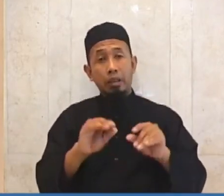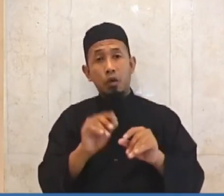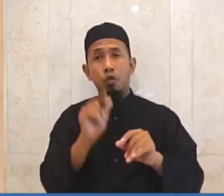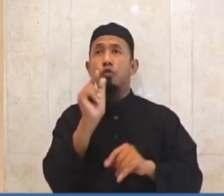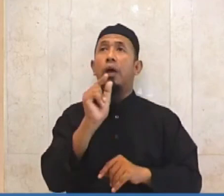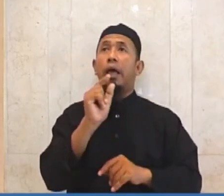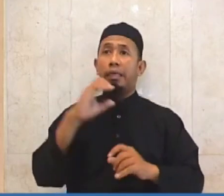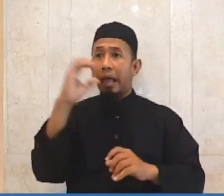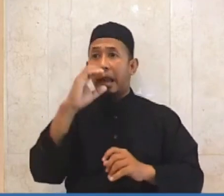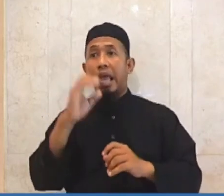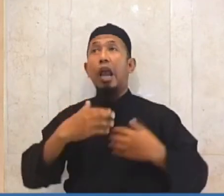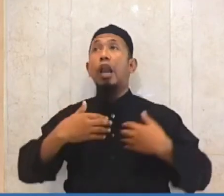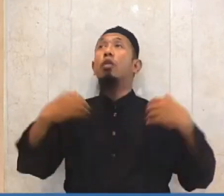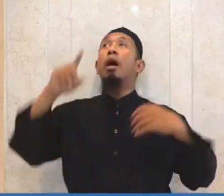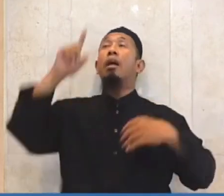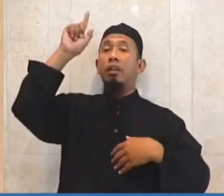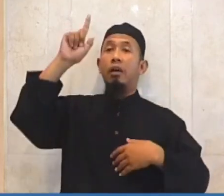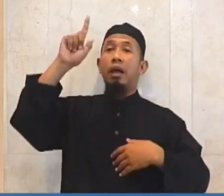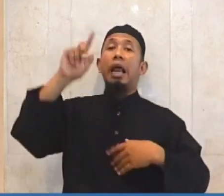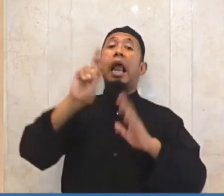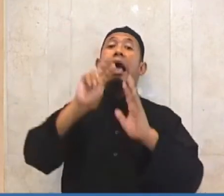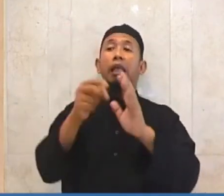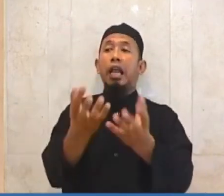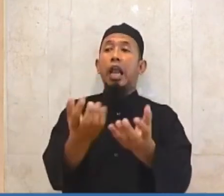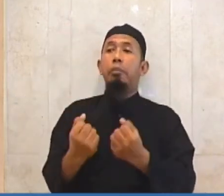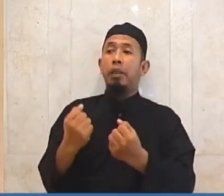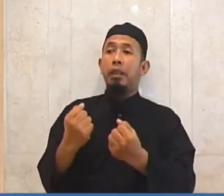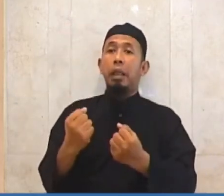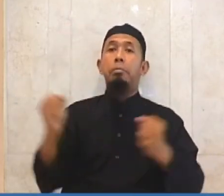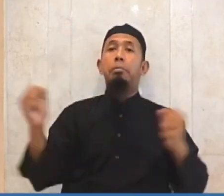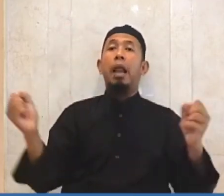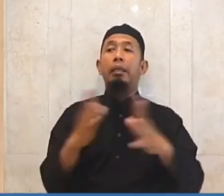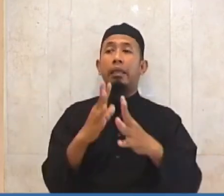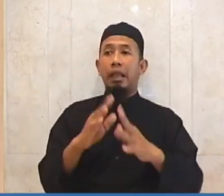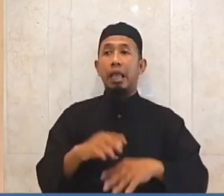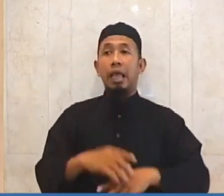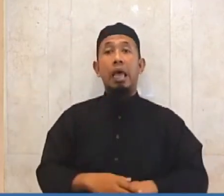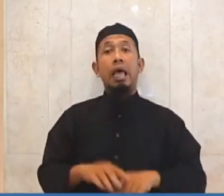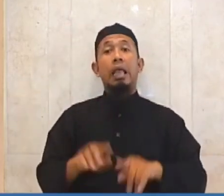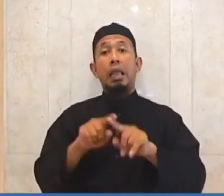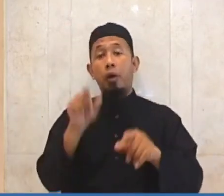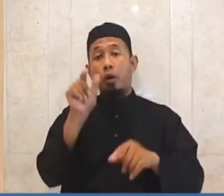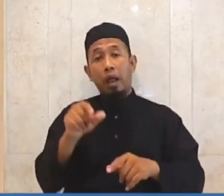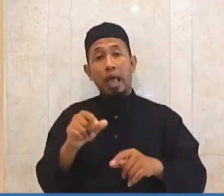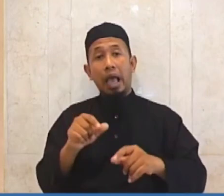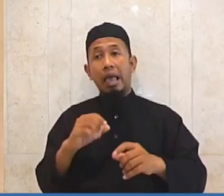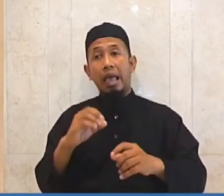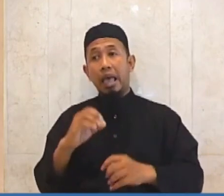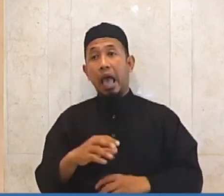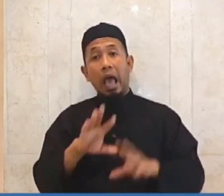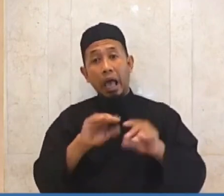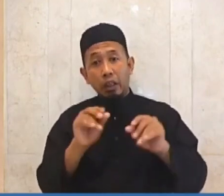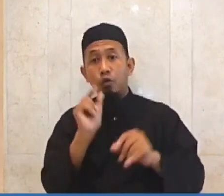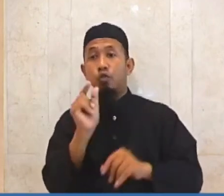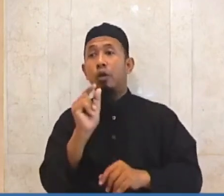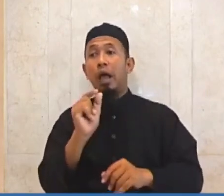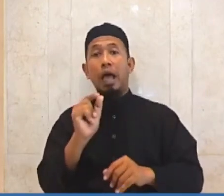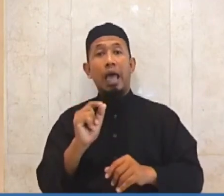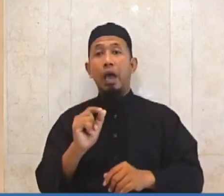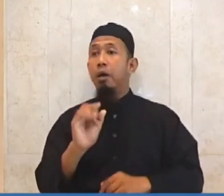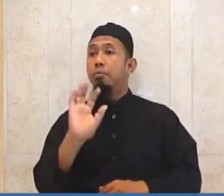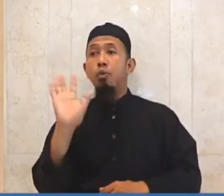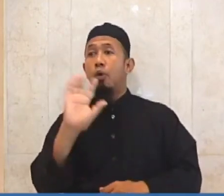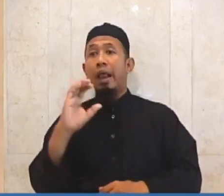tapi kalau bekerja bukan karena Allah akan dipersilakan untuk mencari hal selain dari Allah subhanahu wa